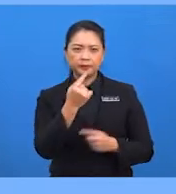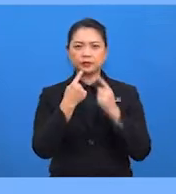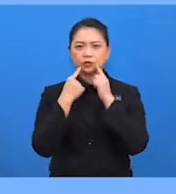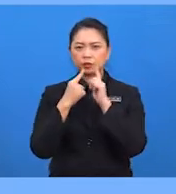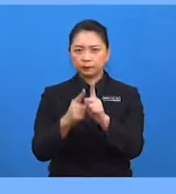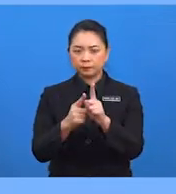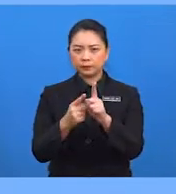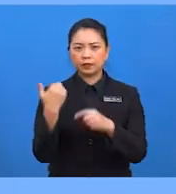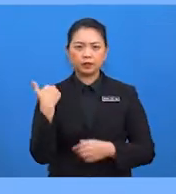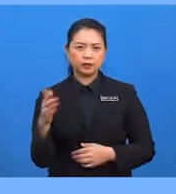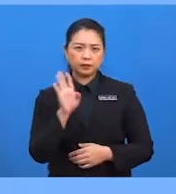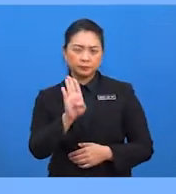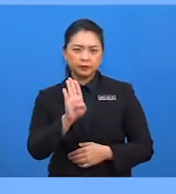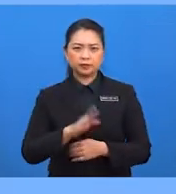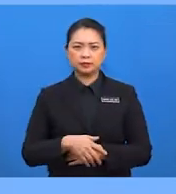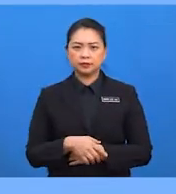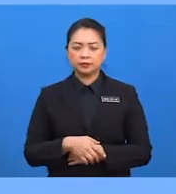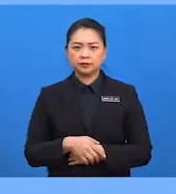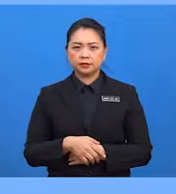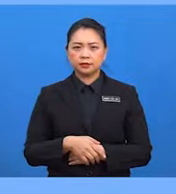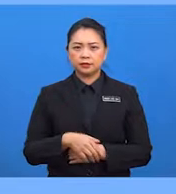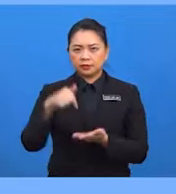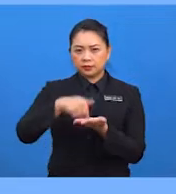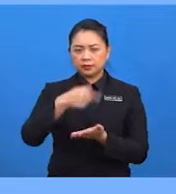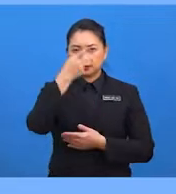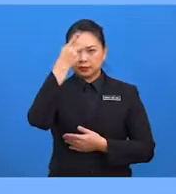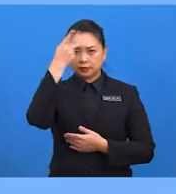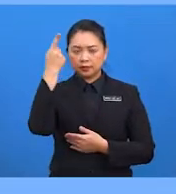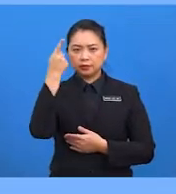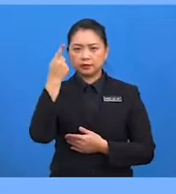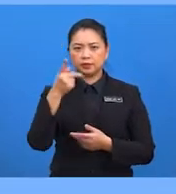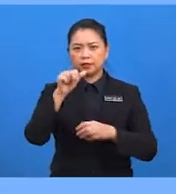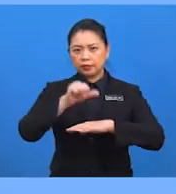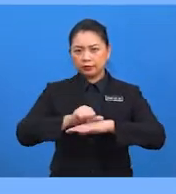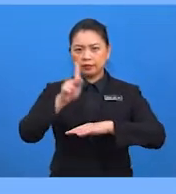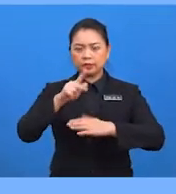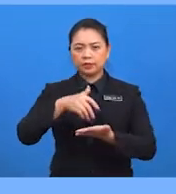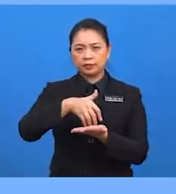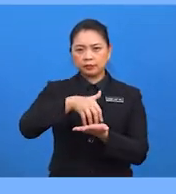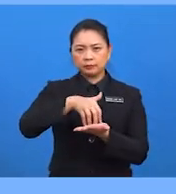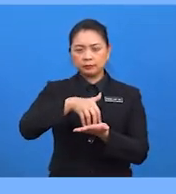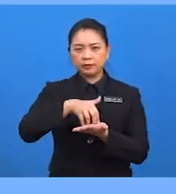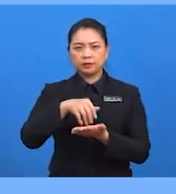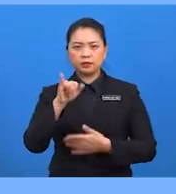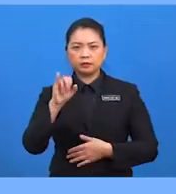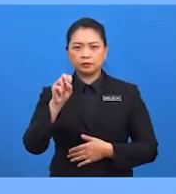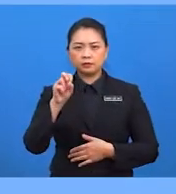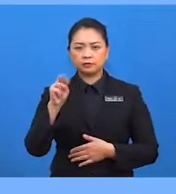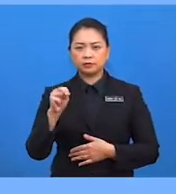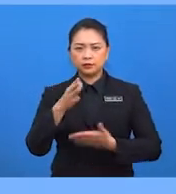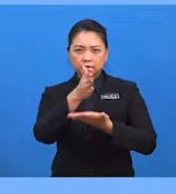Mengapa jawapannya ialah B? Ini kerana alkali lemah